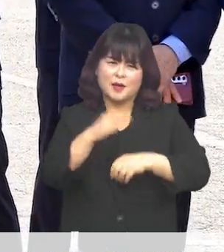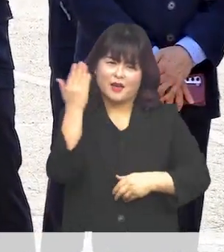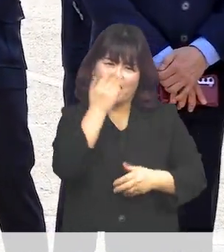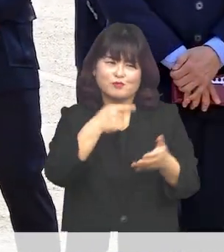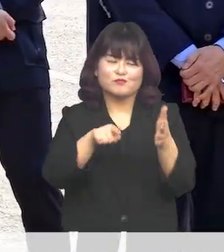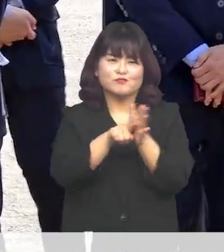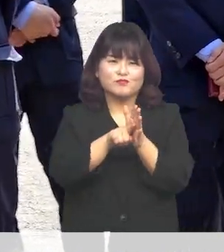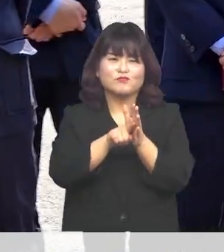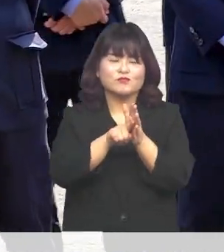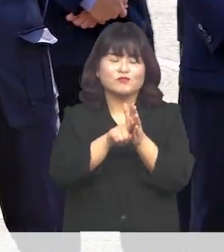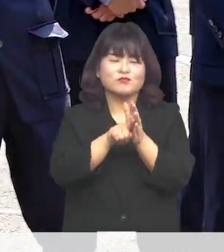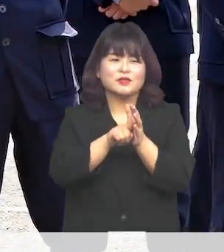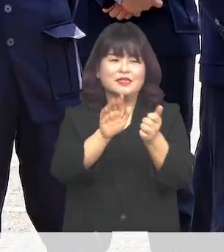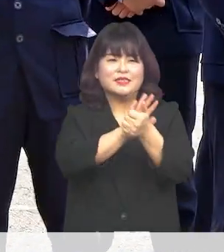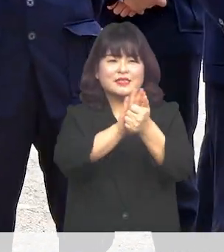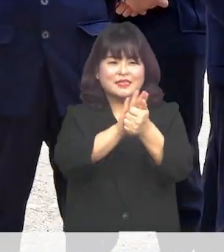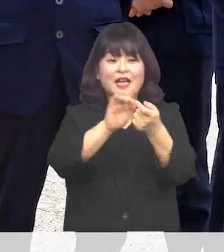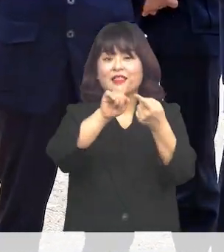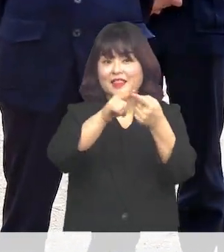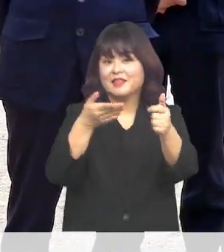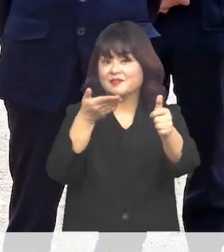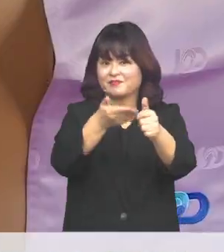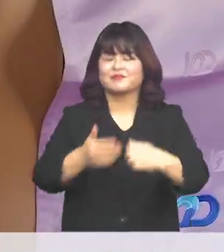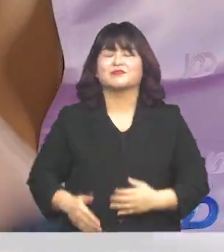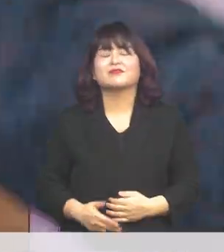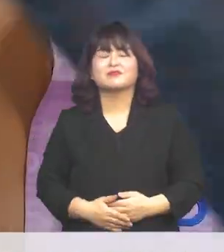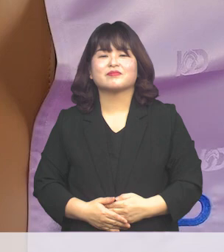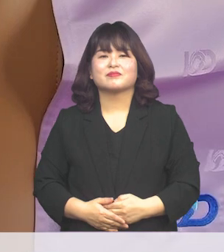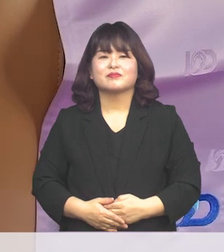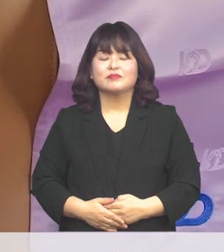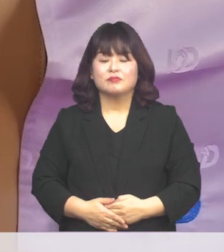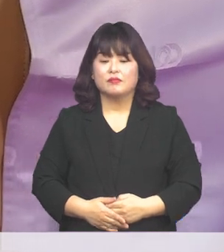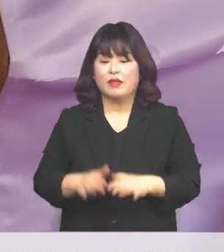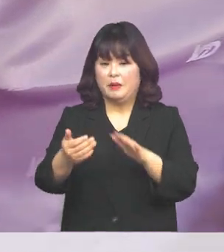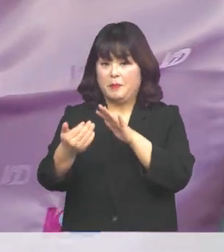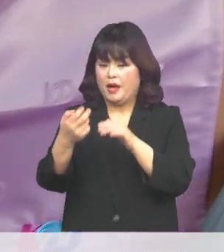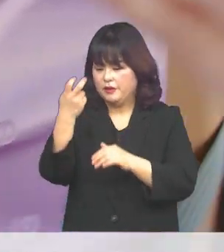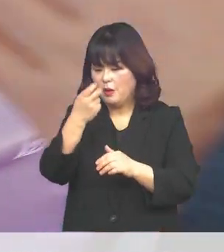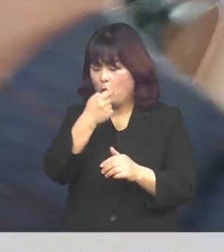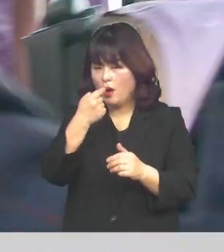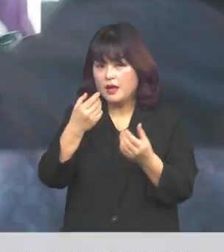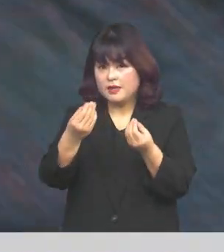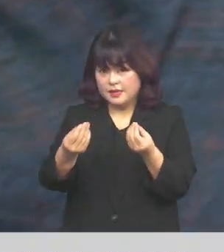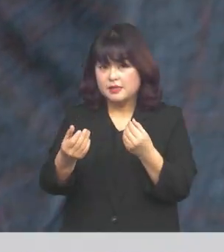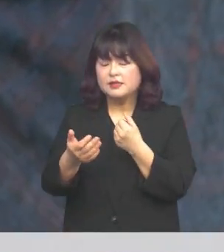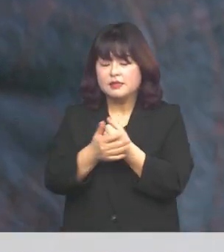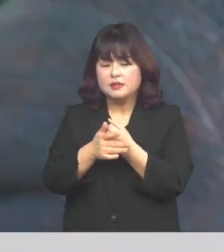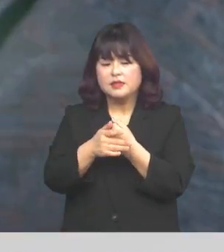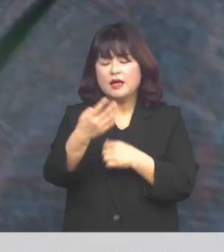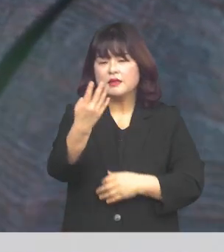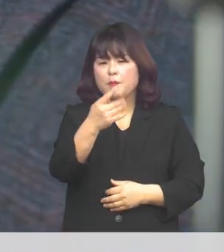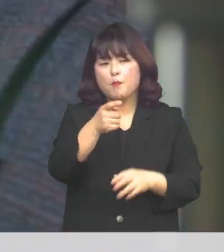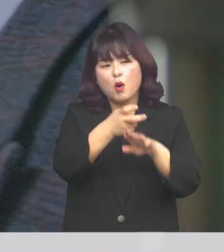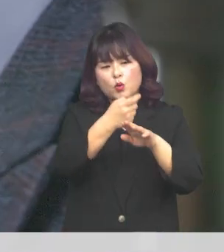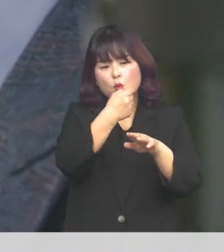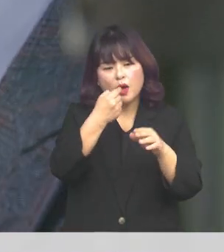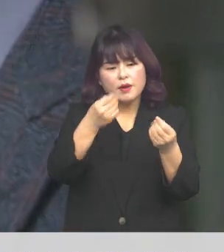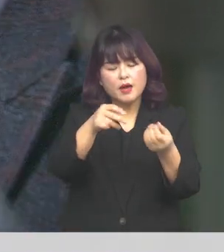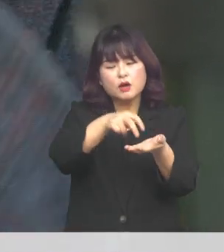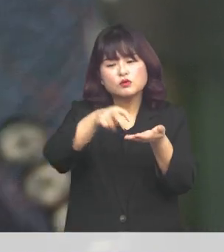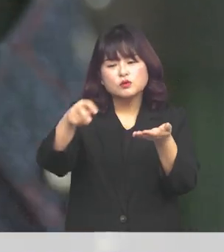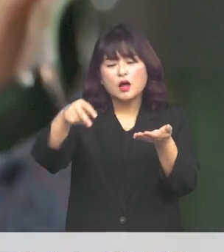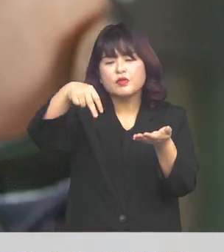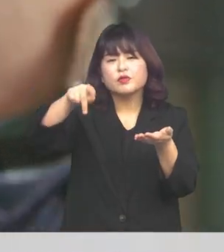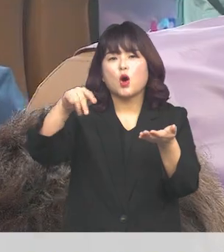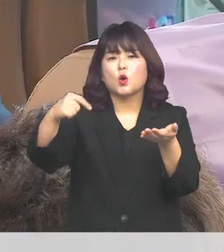안전하고 쾌적한 대중교통 서비스를 제공해 달라고 당부했습니다. 사전 점검에는 4104번 광역버스가